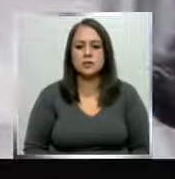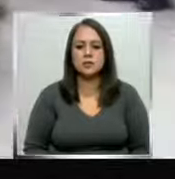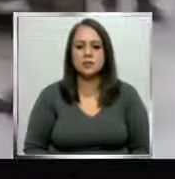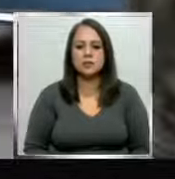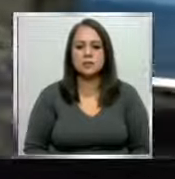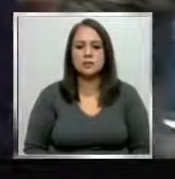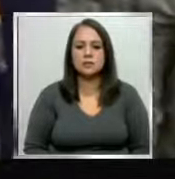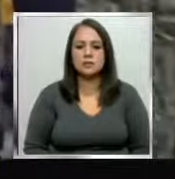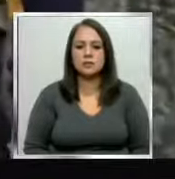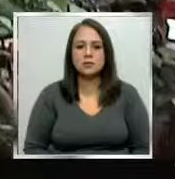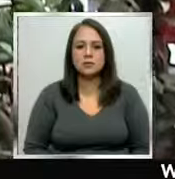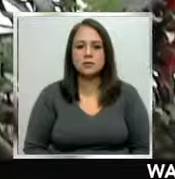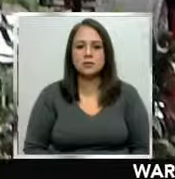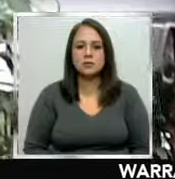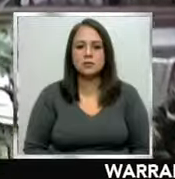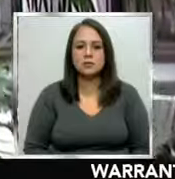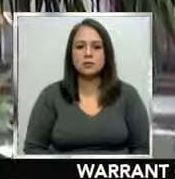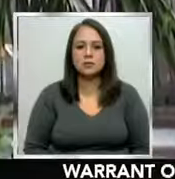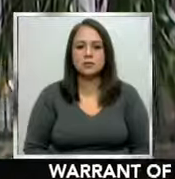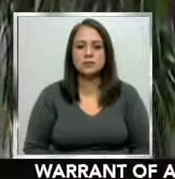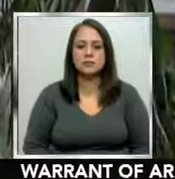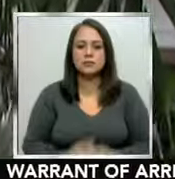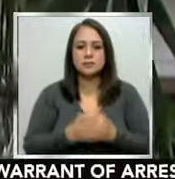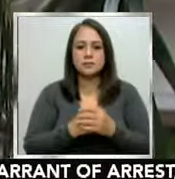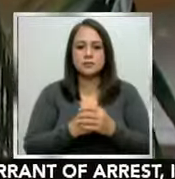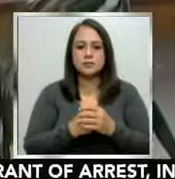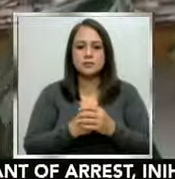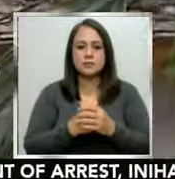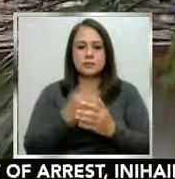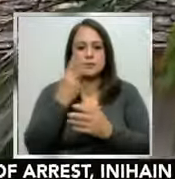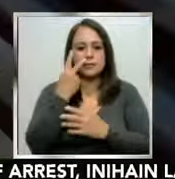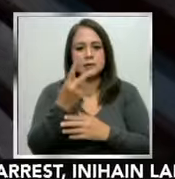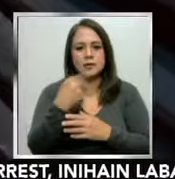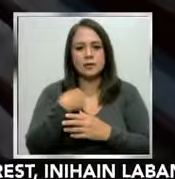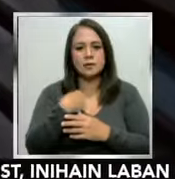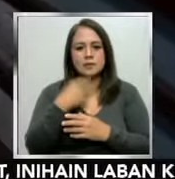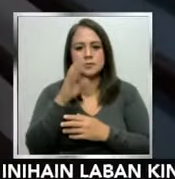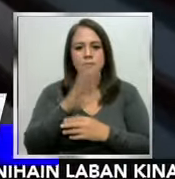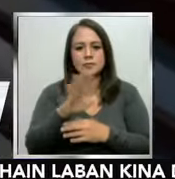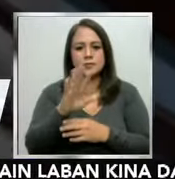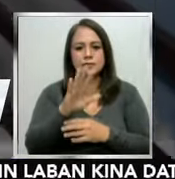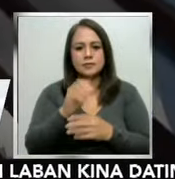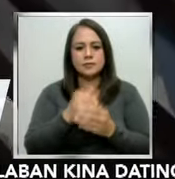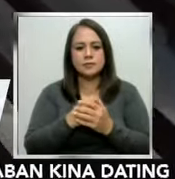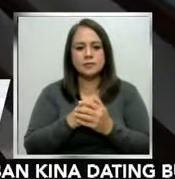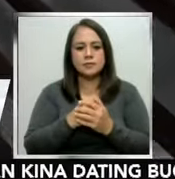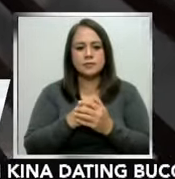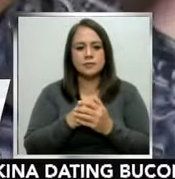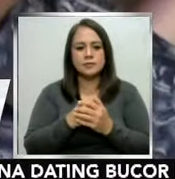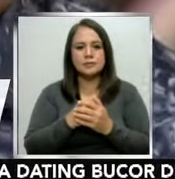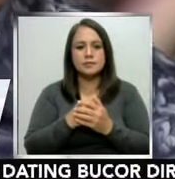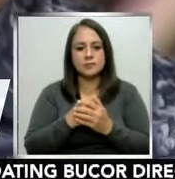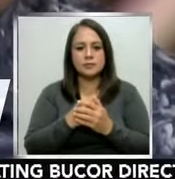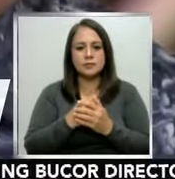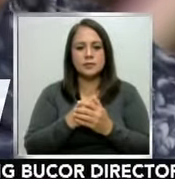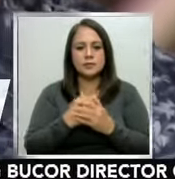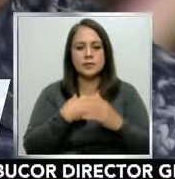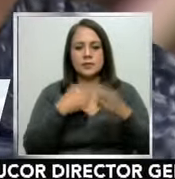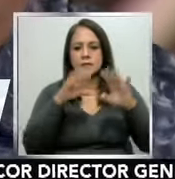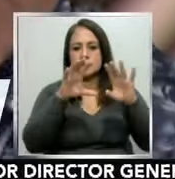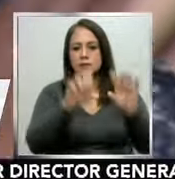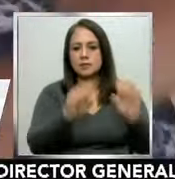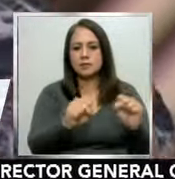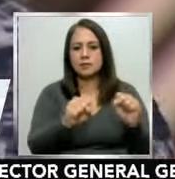Pinalibutan ng mga pulis ang apat na palapag na paupahan sa dagat-dagatan Caloocan. Ang kanilang pakay, arestuhin si dating Bucor